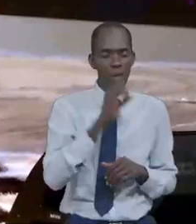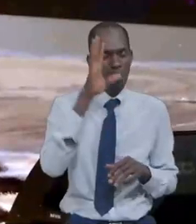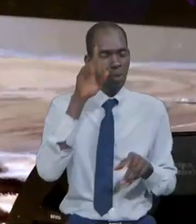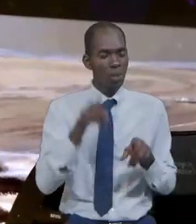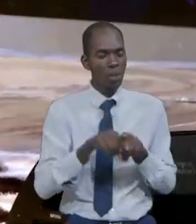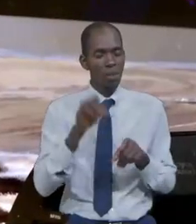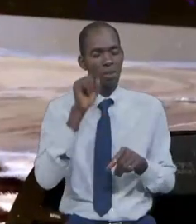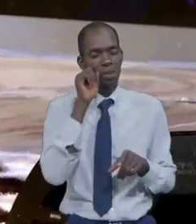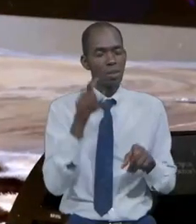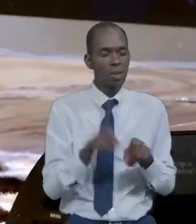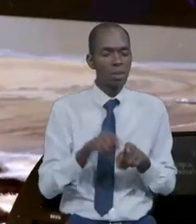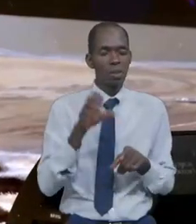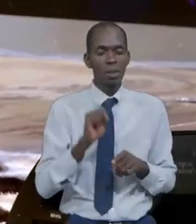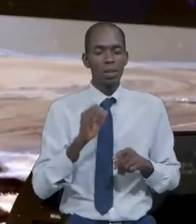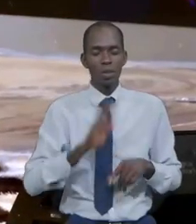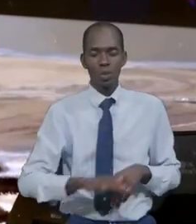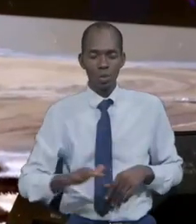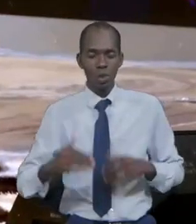soeur, enfant,